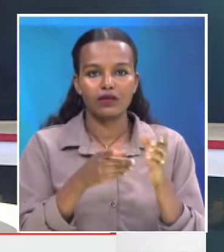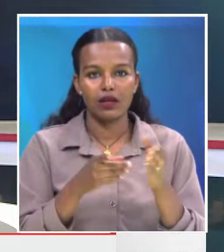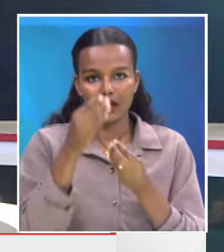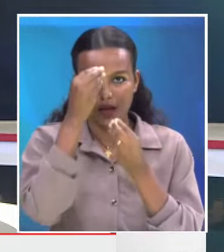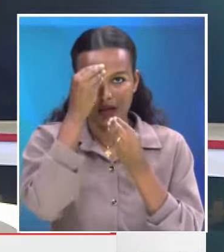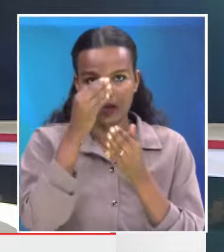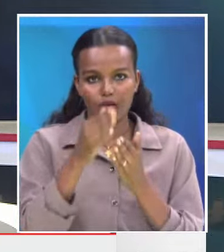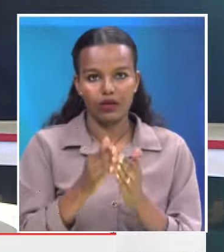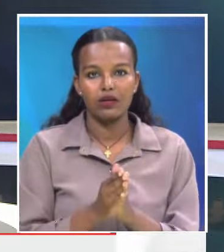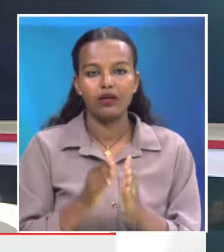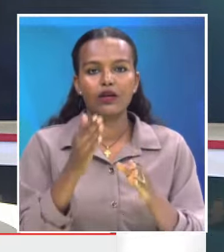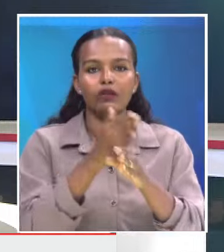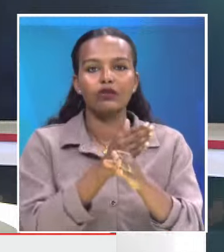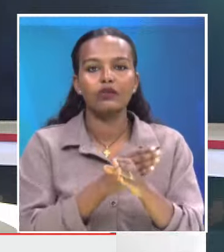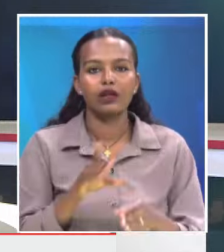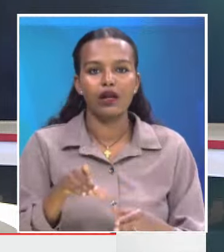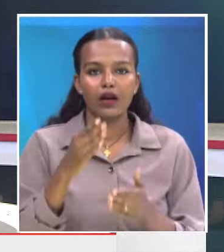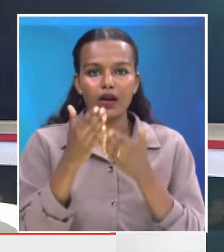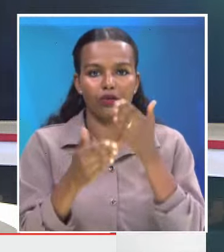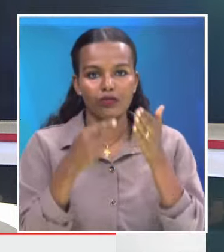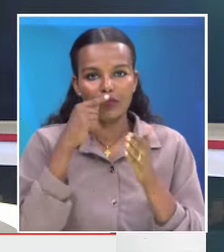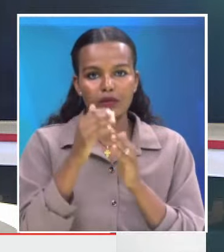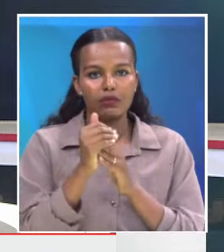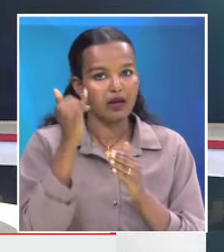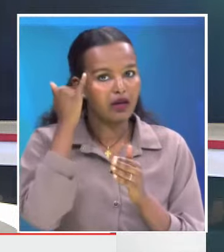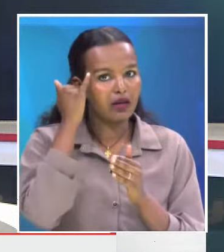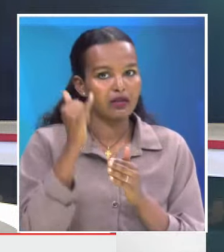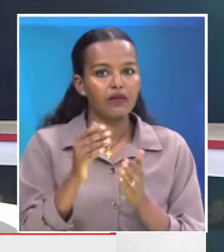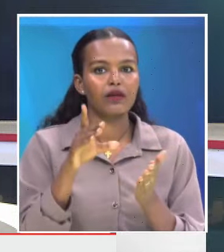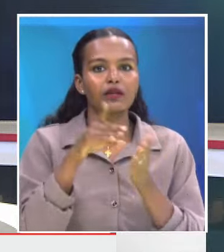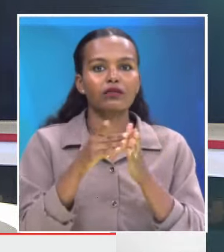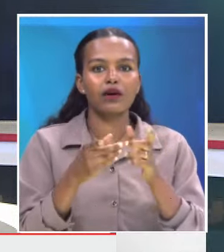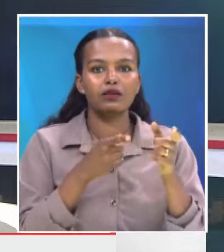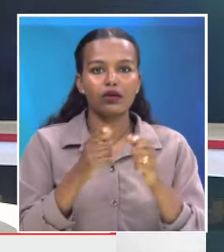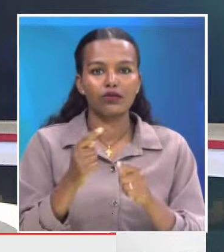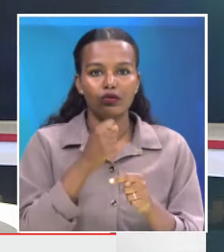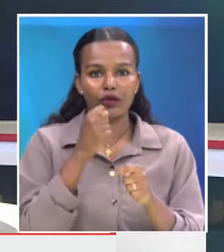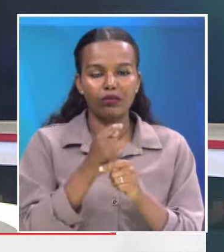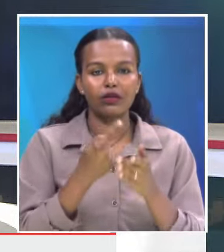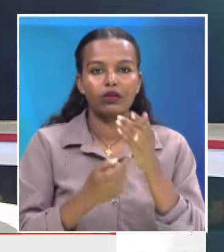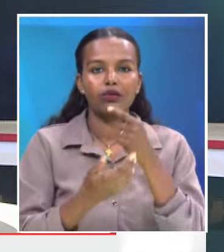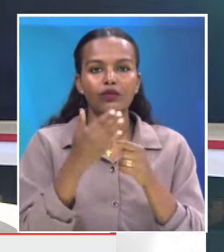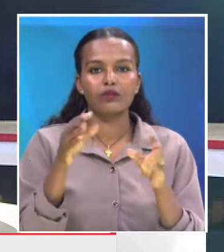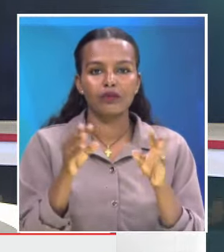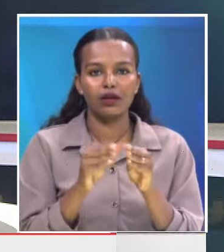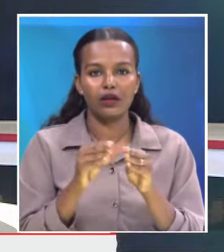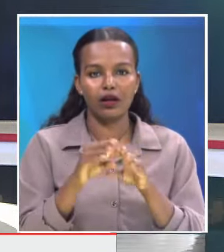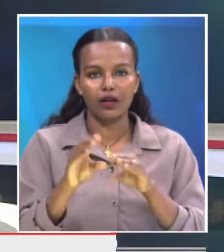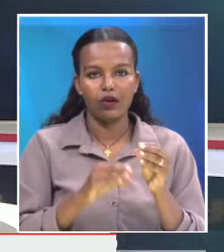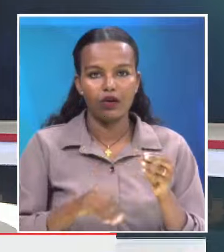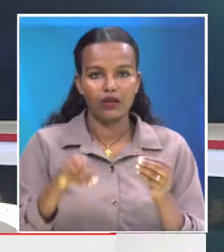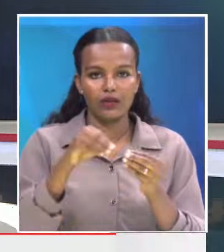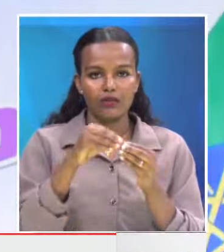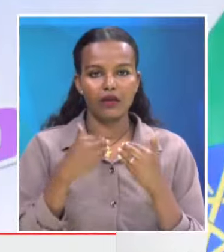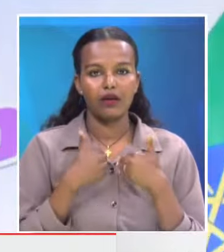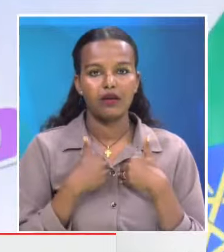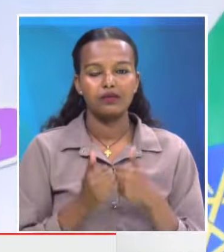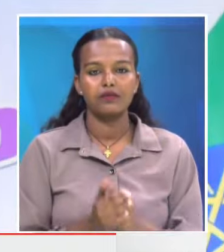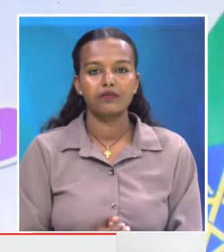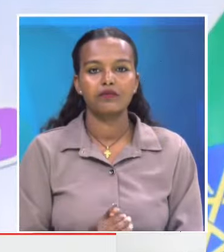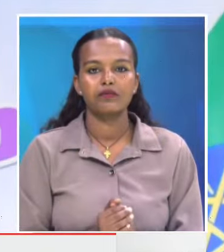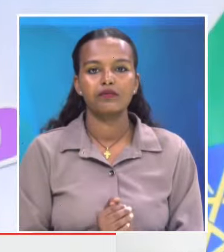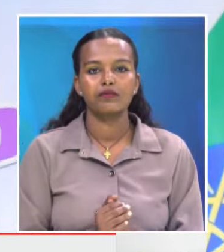አስታወቀ። ሪፎርም ለላቀ አገልግሎት በሚል መሪ ሐሳብ የከተማ አስተዳደር ተቋማት የውይይት መድረክ አካሂደዋል። ተጨማሪ አለ።